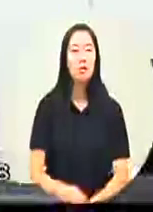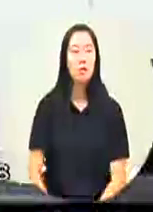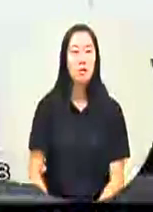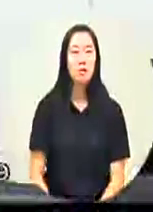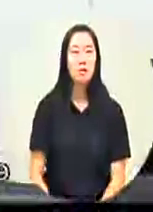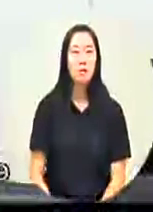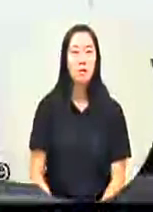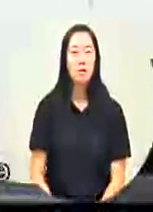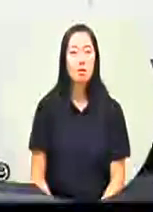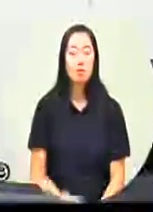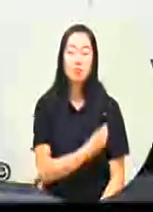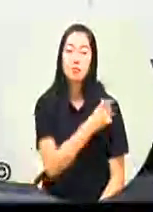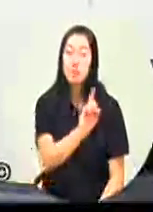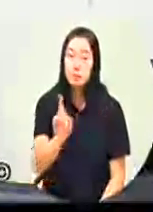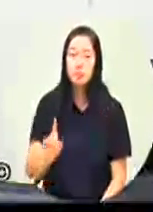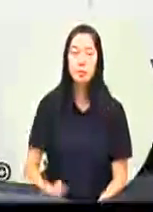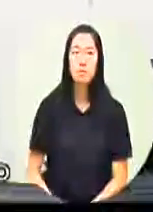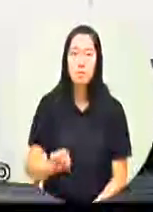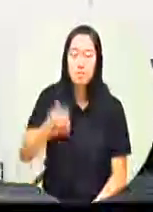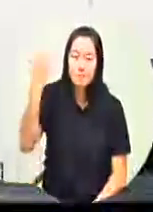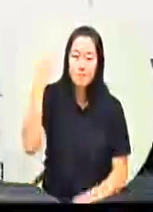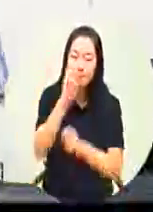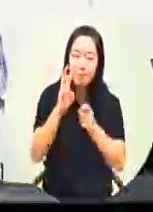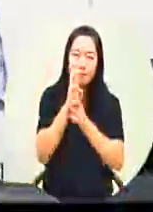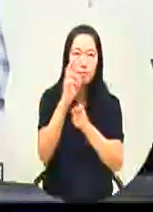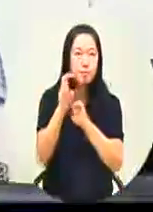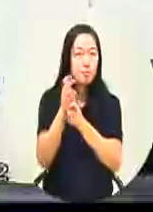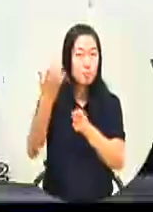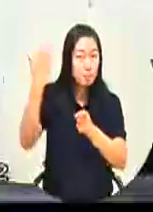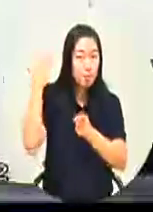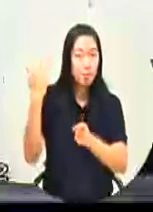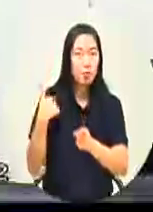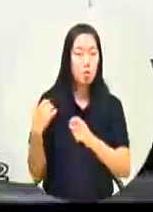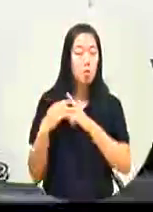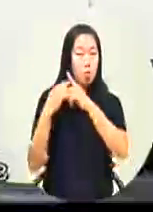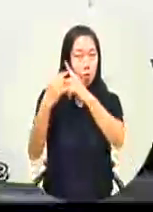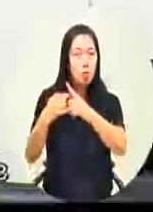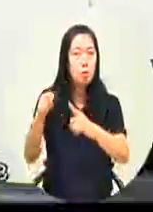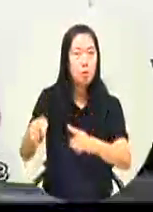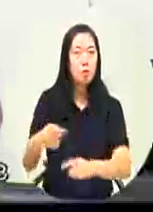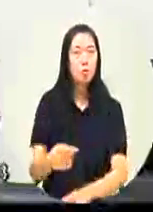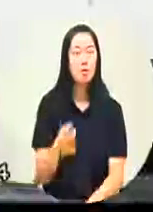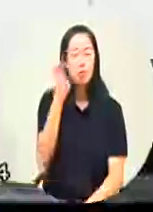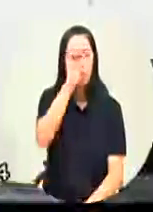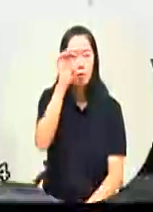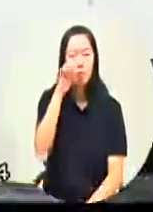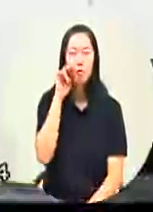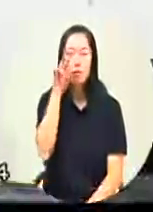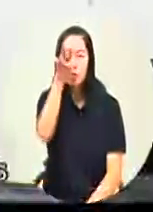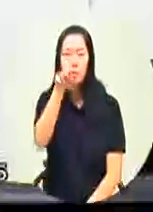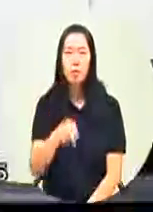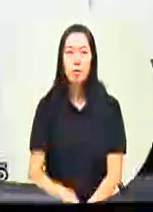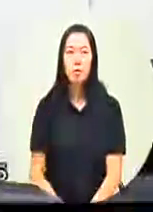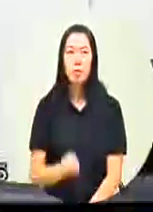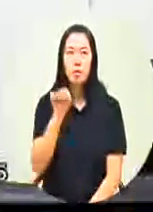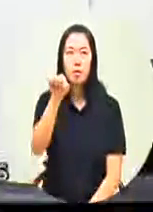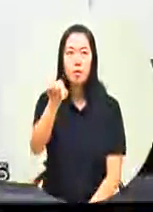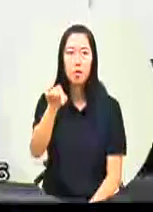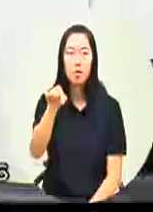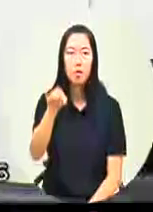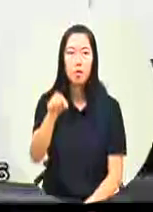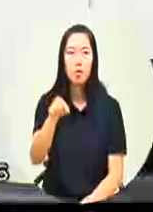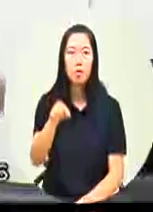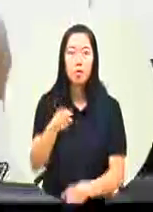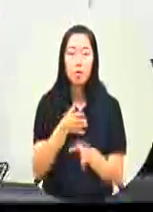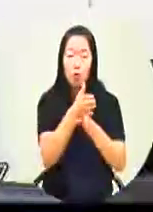管怎样了，哦，其实我这个早在二三十年前我去欧洲的时候就看到，哦，黑盖龙开天顶的，